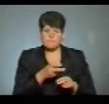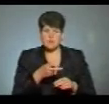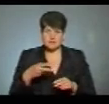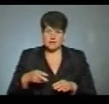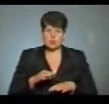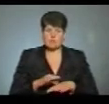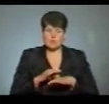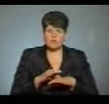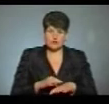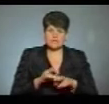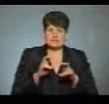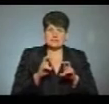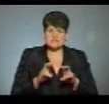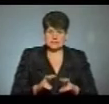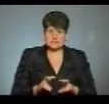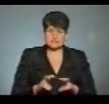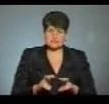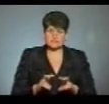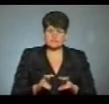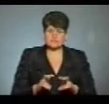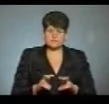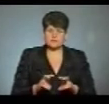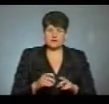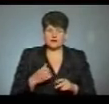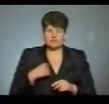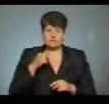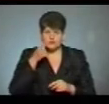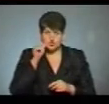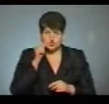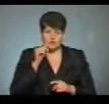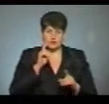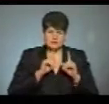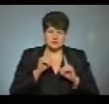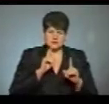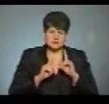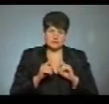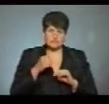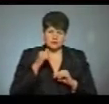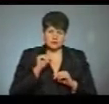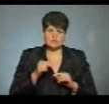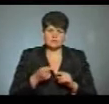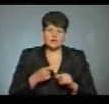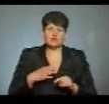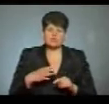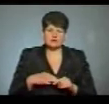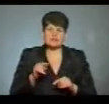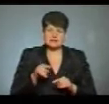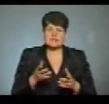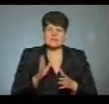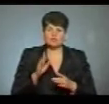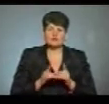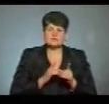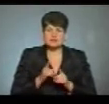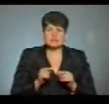проводили засідання пленарного. Тобто це мало бути в обласній раді десь певна відповідь, так, реакція? Ми очікували на те, які будуть зміни для того,